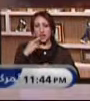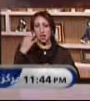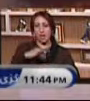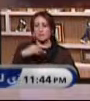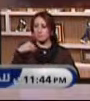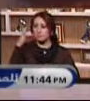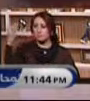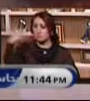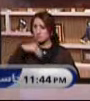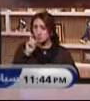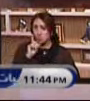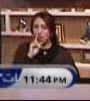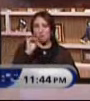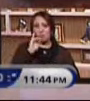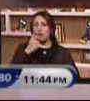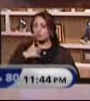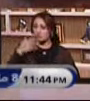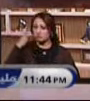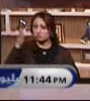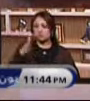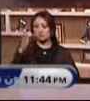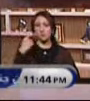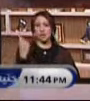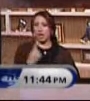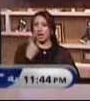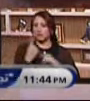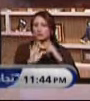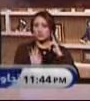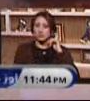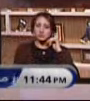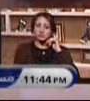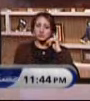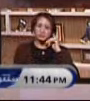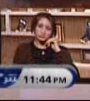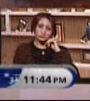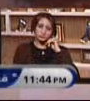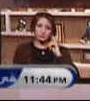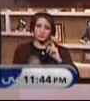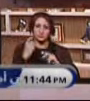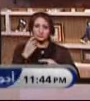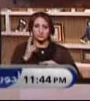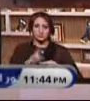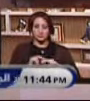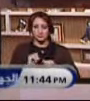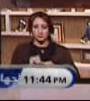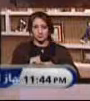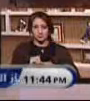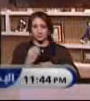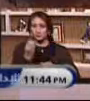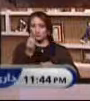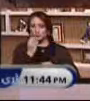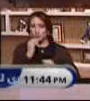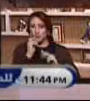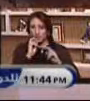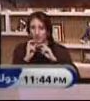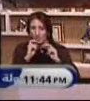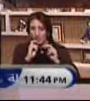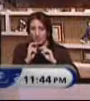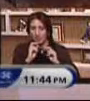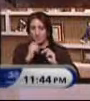لا تصنع المعروف في غير اهله فتندم. يا خبر ابيض يعني. لا تتكلم وانت تاكل على المائده، يا عم غلط الكلام ده، ده مخالف